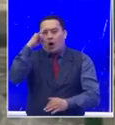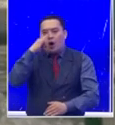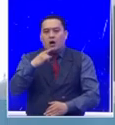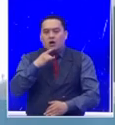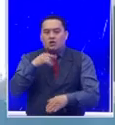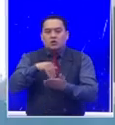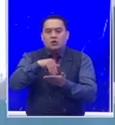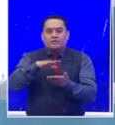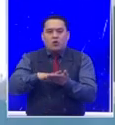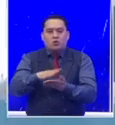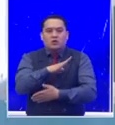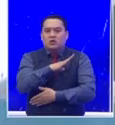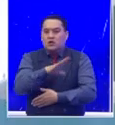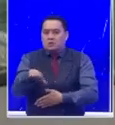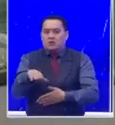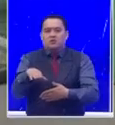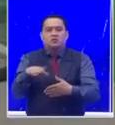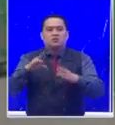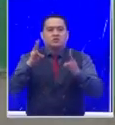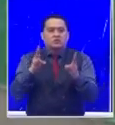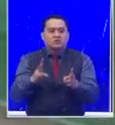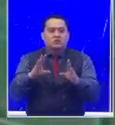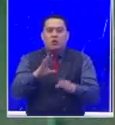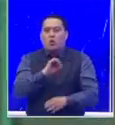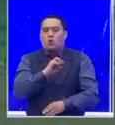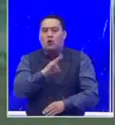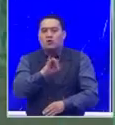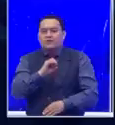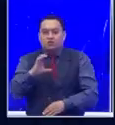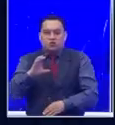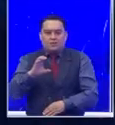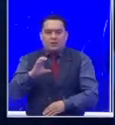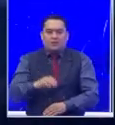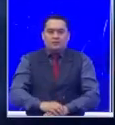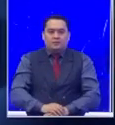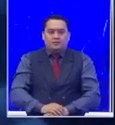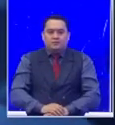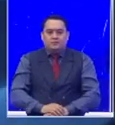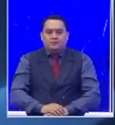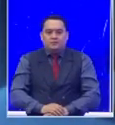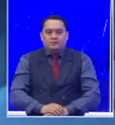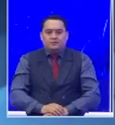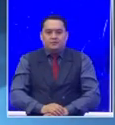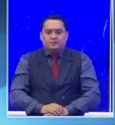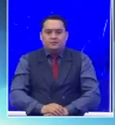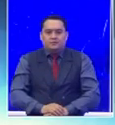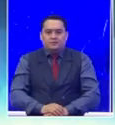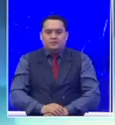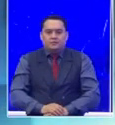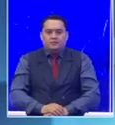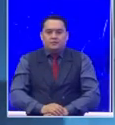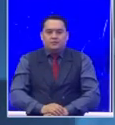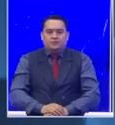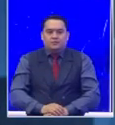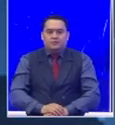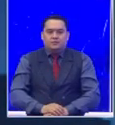не зафиксировано ни единого случая заражения коронавирусной инфекцией. Азат Жумаханов, телеканал ЖТСУ, при поддержке службы